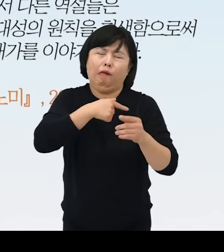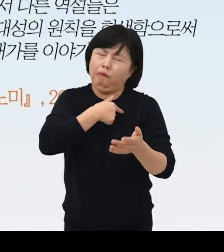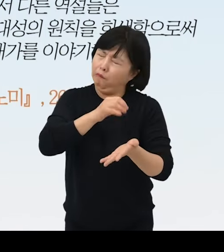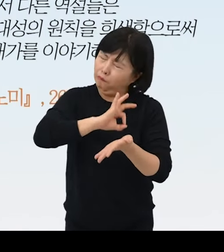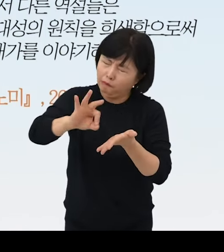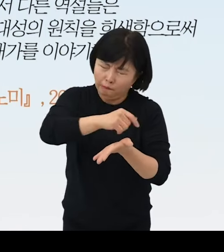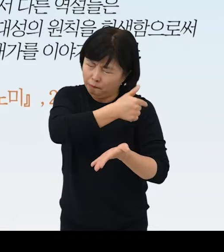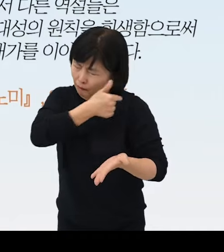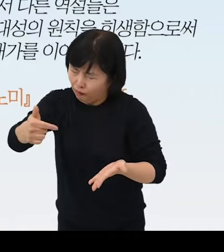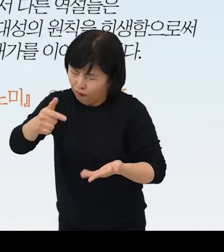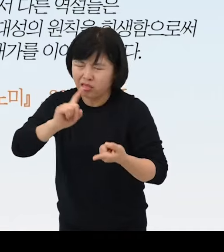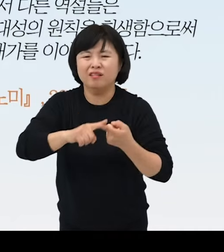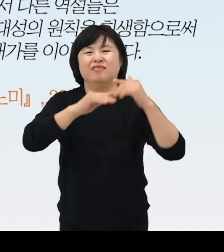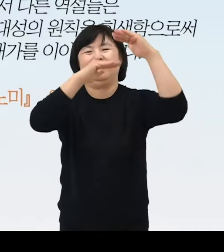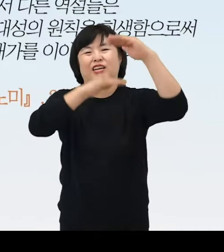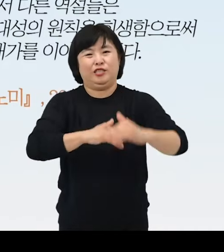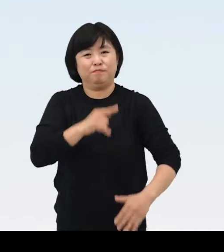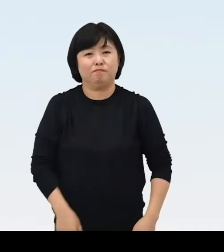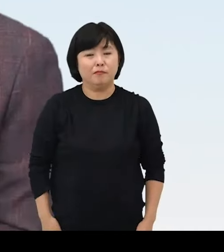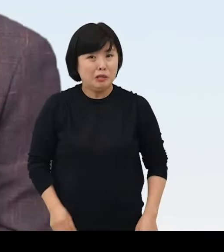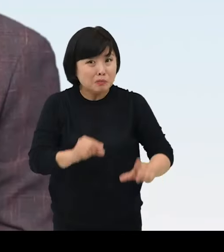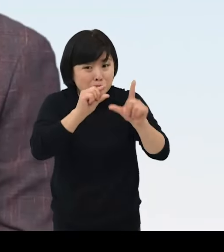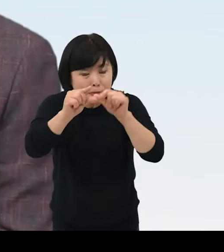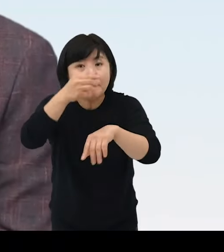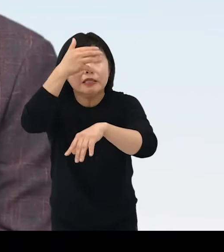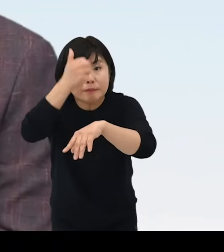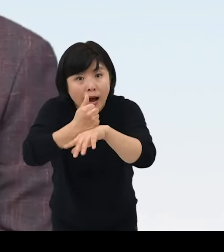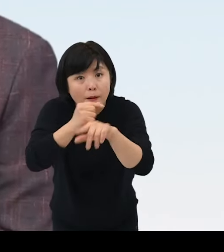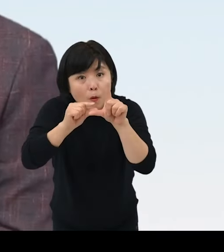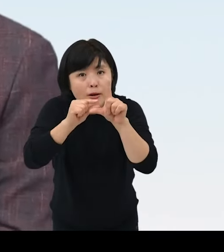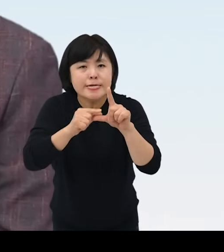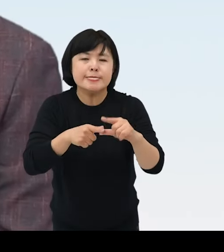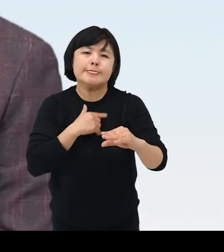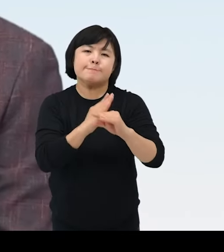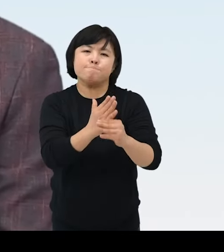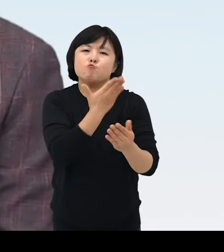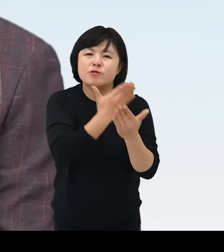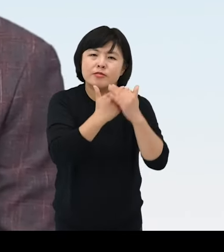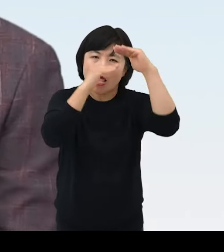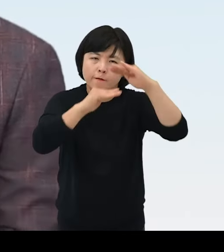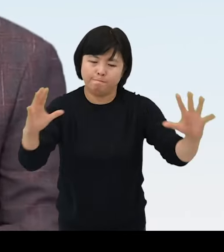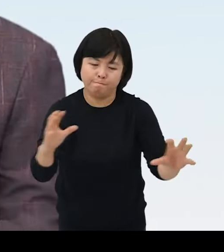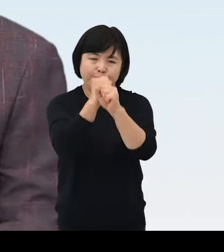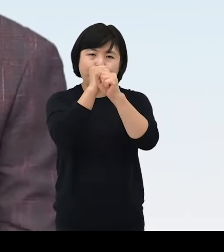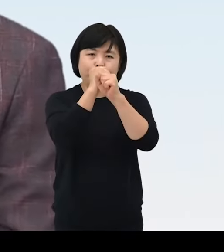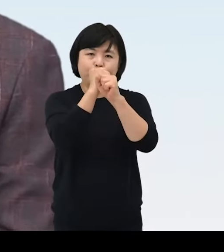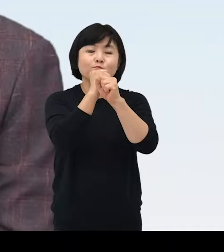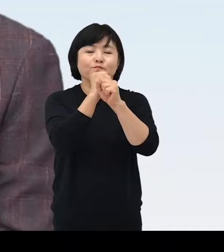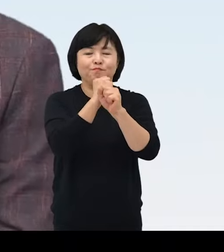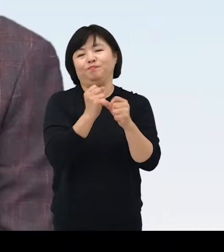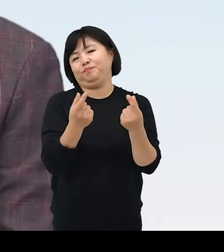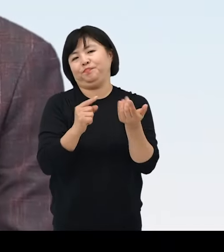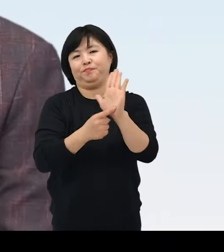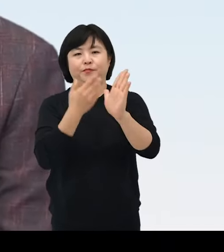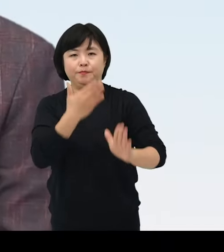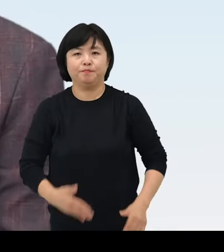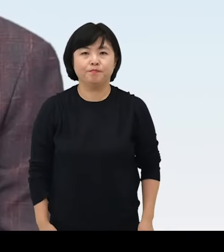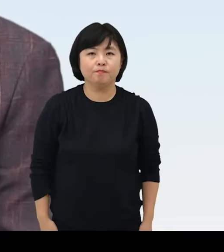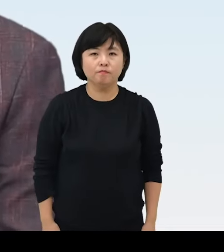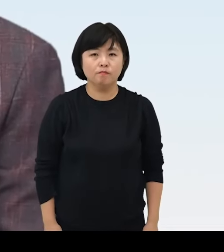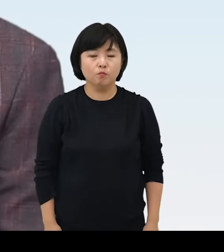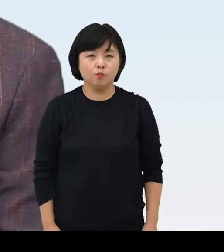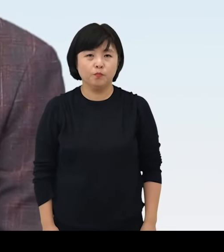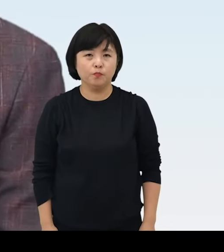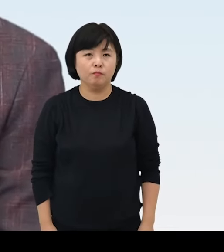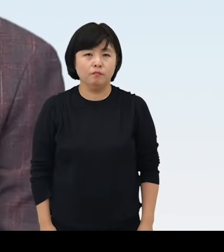엄청난 대가를 이야기해 준다. 이 부분이 이제 이 책의 마지막 결론이자 가장 핵심적인 내용을 압축하고 있다